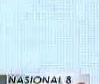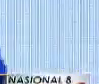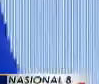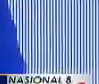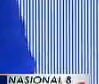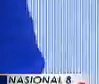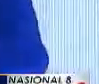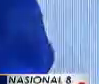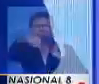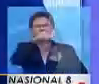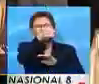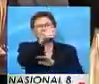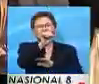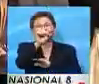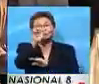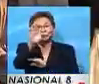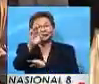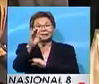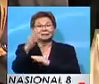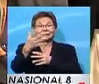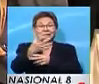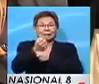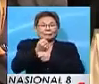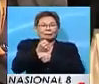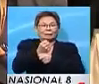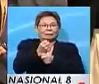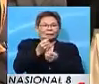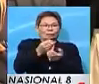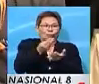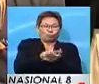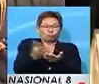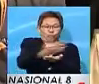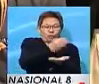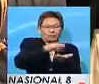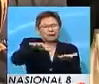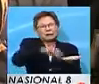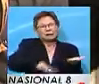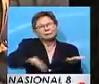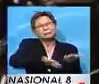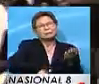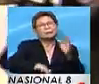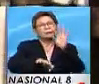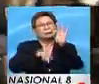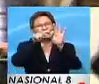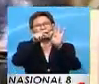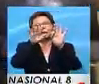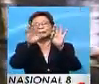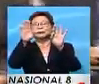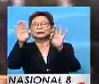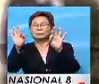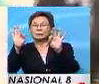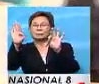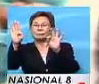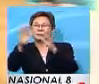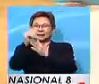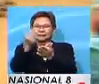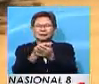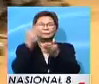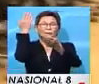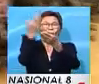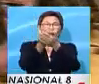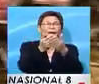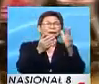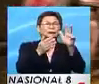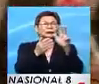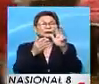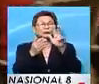ASB dapat mencapai pendapatan kasar sebanyak r.59 bilion sehingga 30 November